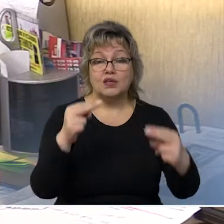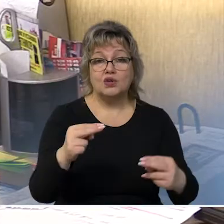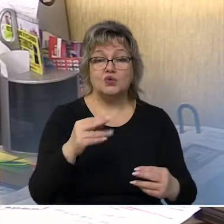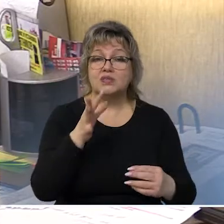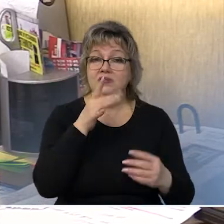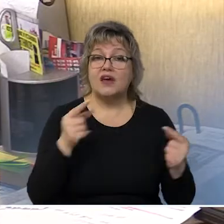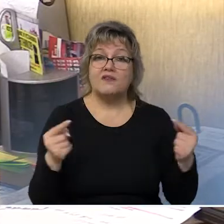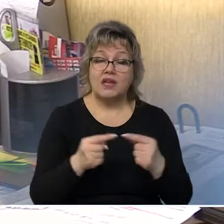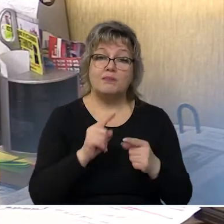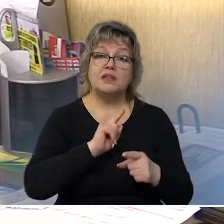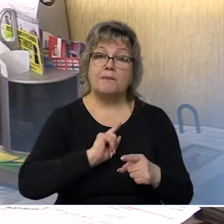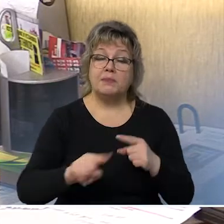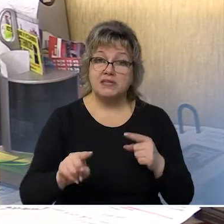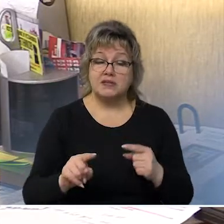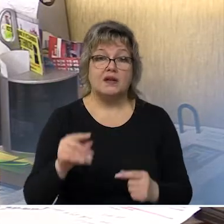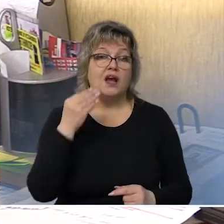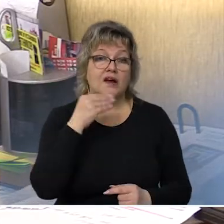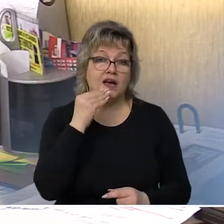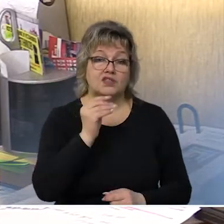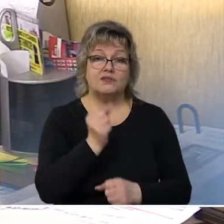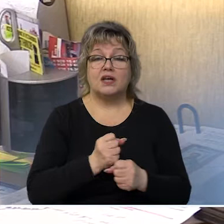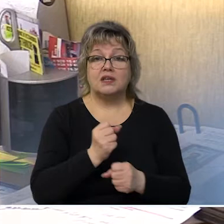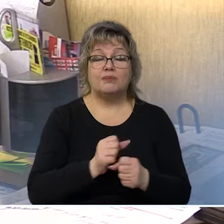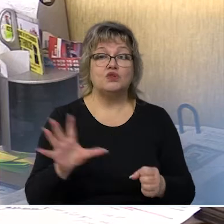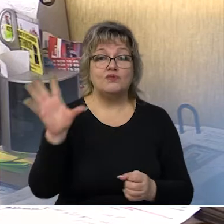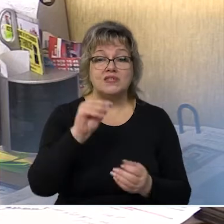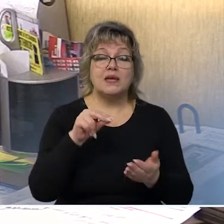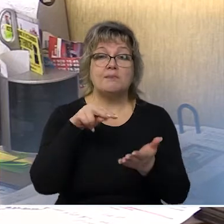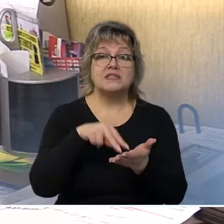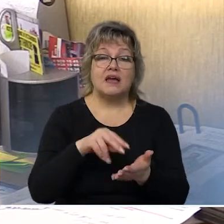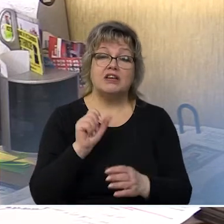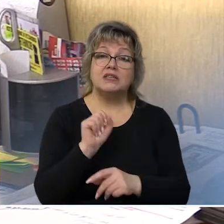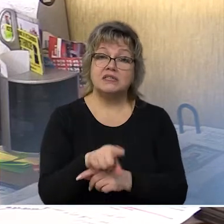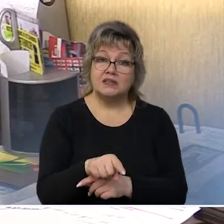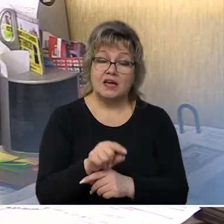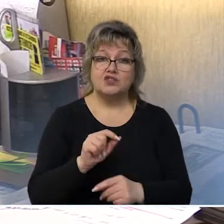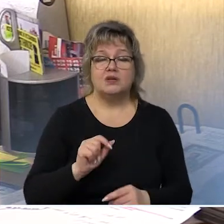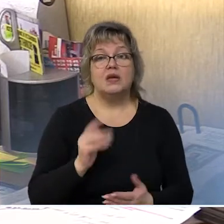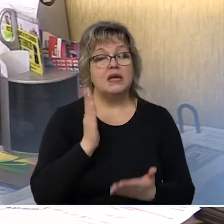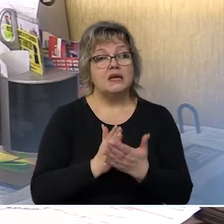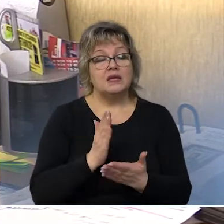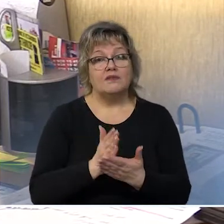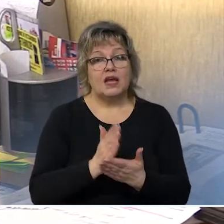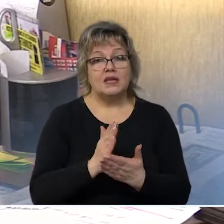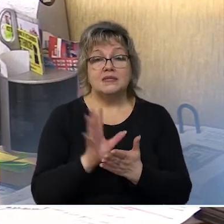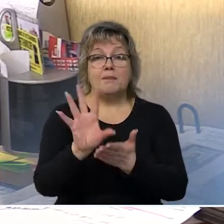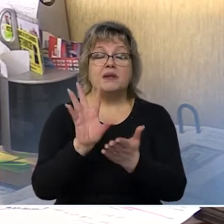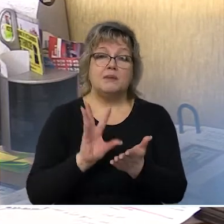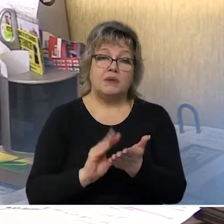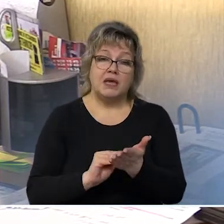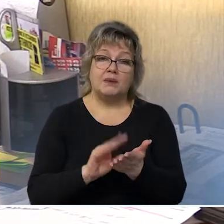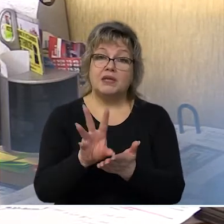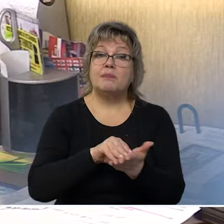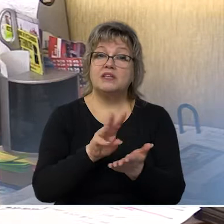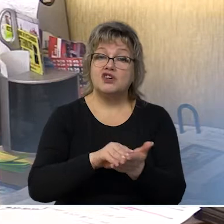реагирует своевременно, быстро, качественно отрабатывает все поставленные задачи, является примером